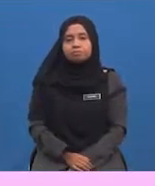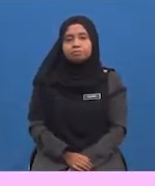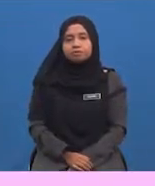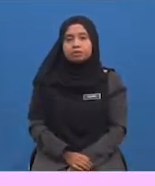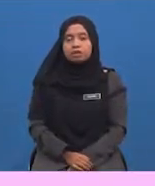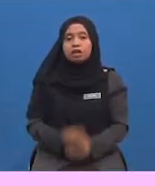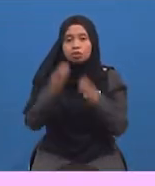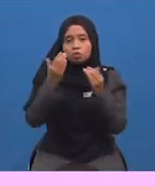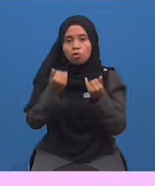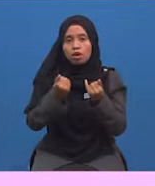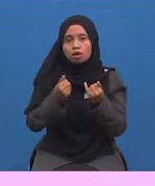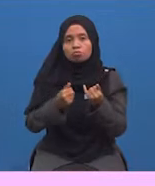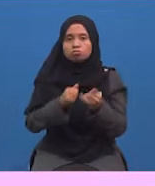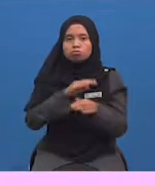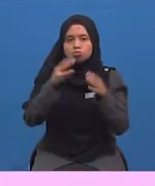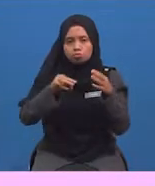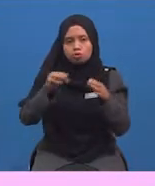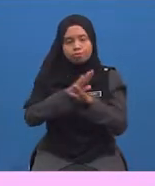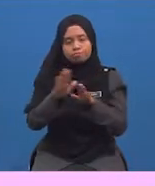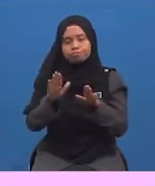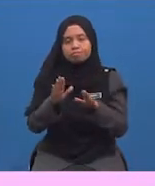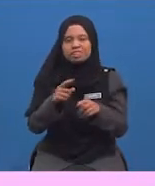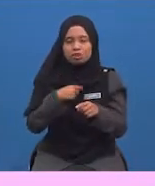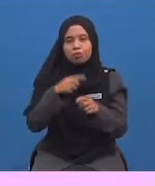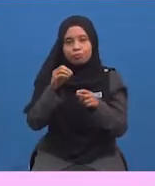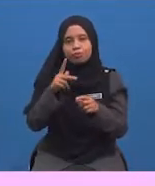Dan cikgu harap anda tidak berputus asa.